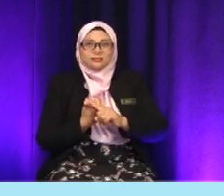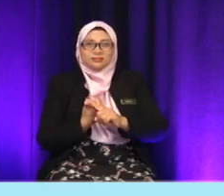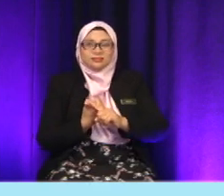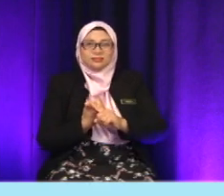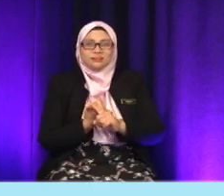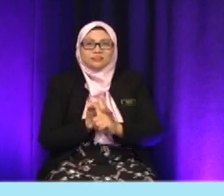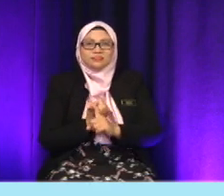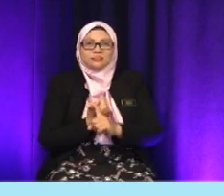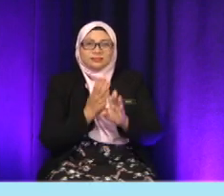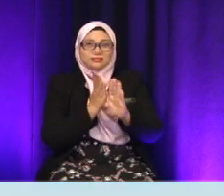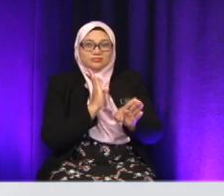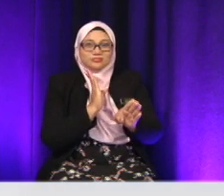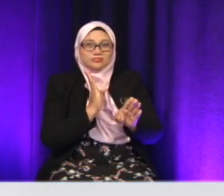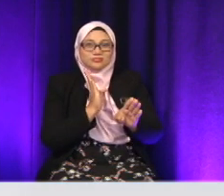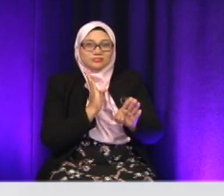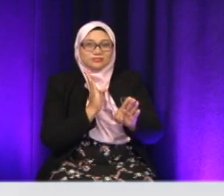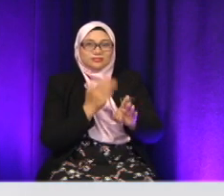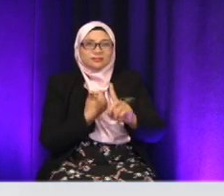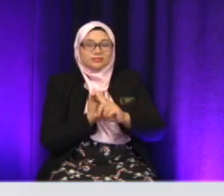jawabannya Gomi